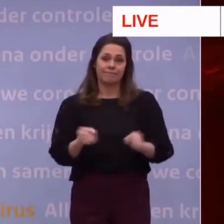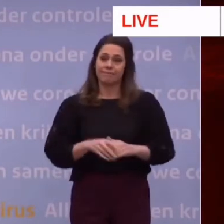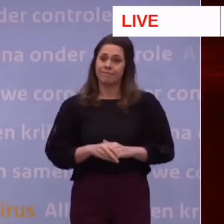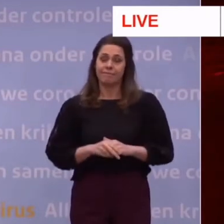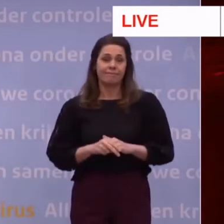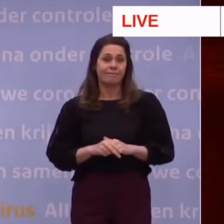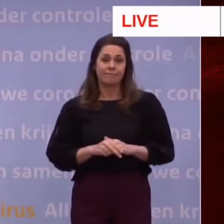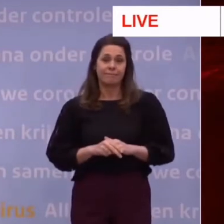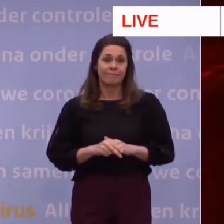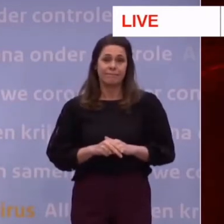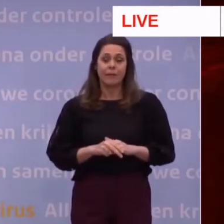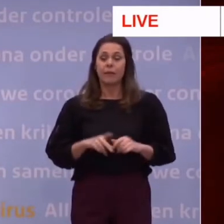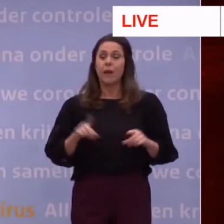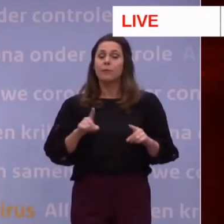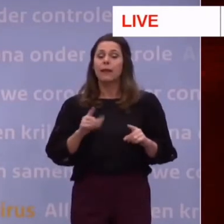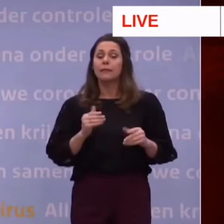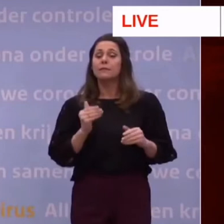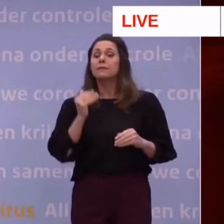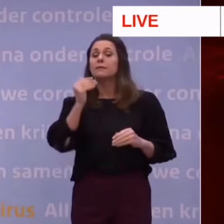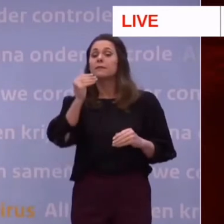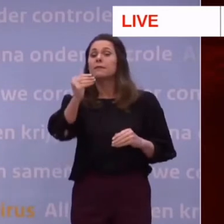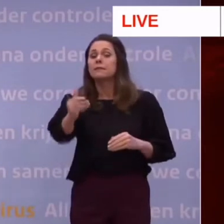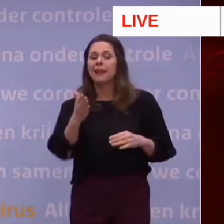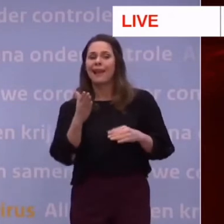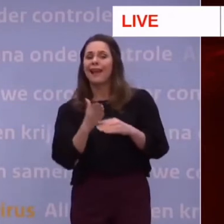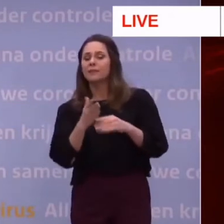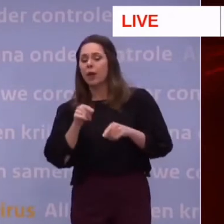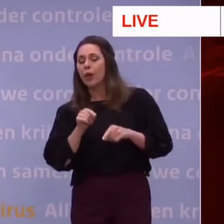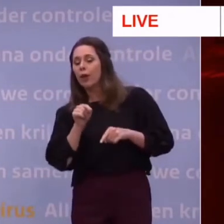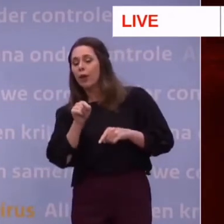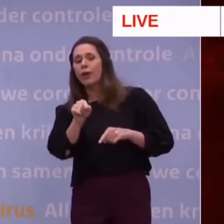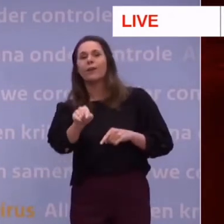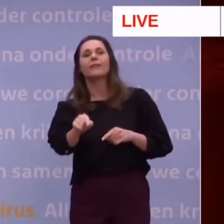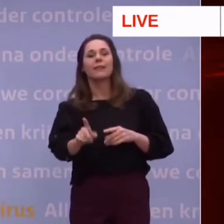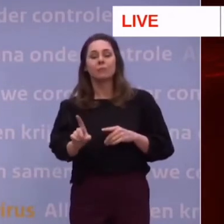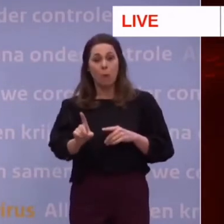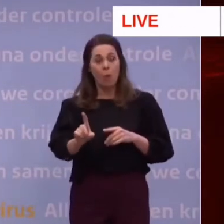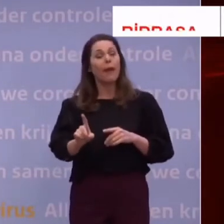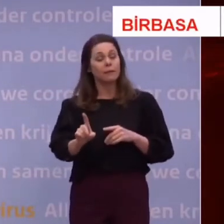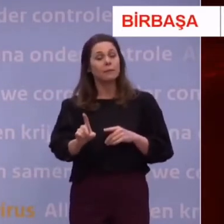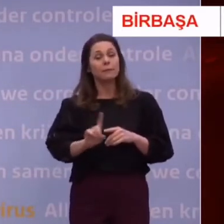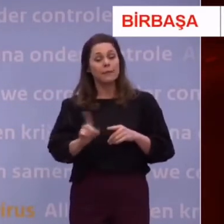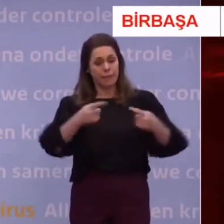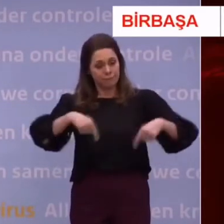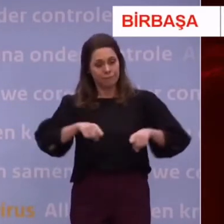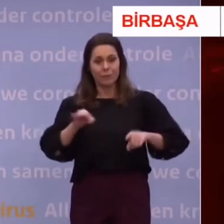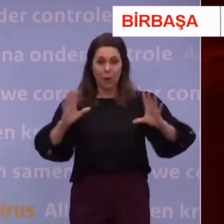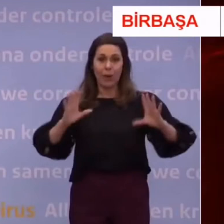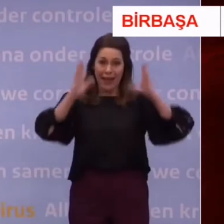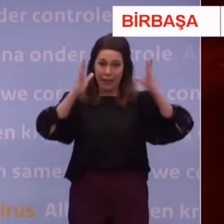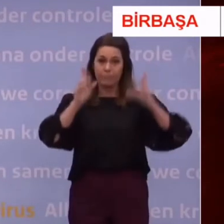seçkilərdə kömək edən insanlar, səslərin toplanmasında, sayılmasında iştirak edənlər, könüllü vətəndaşlar axşam